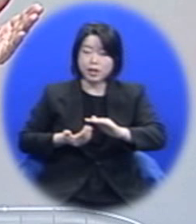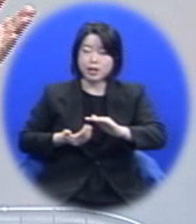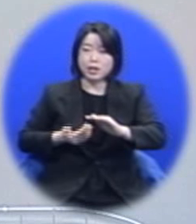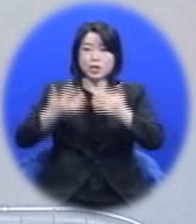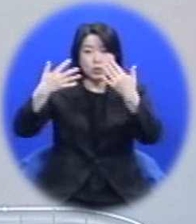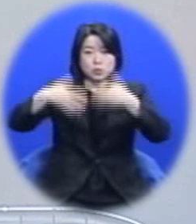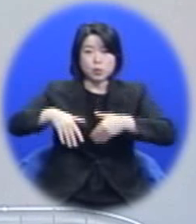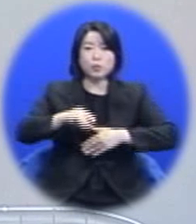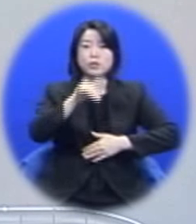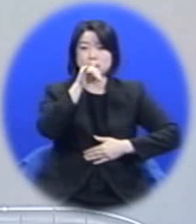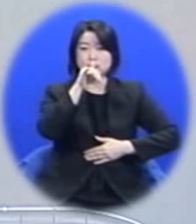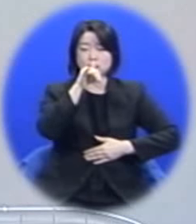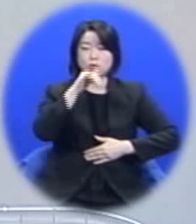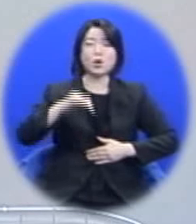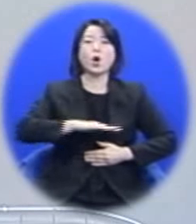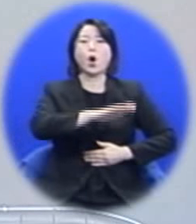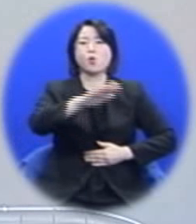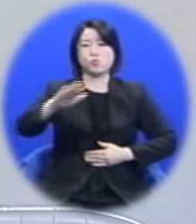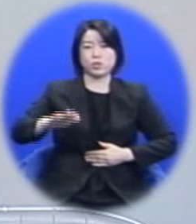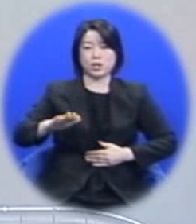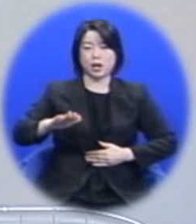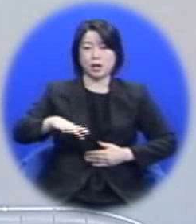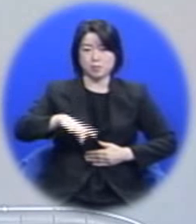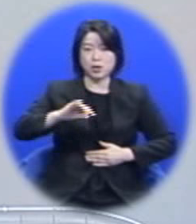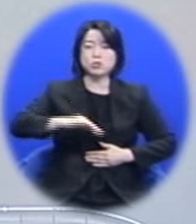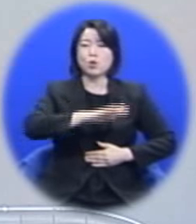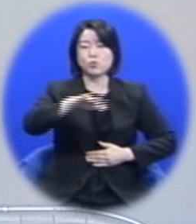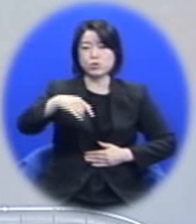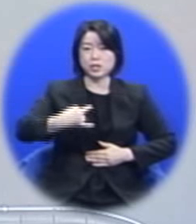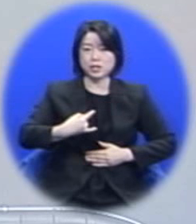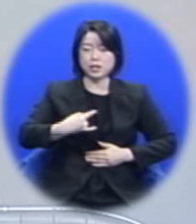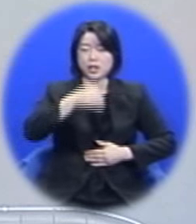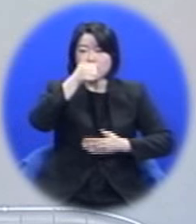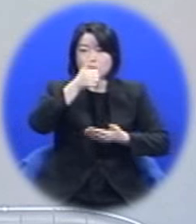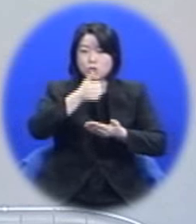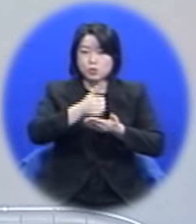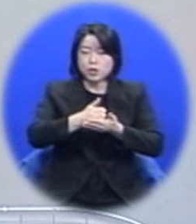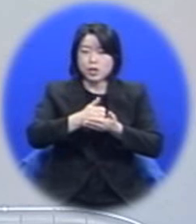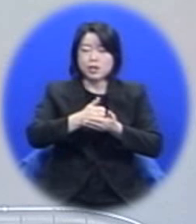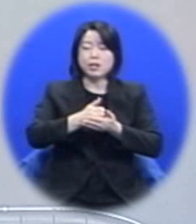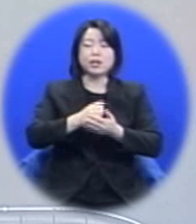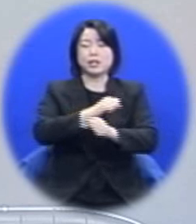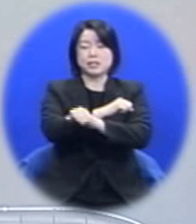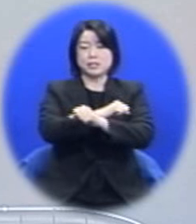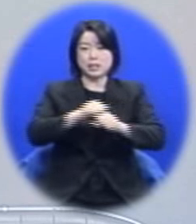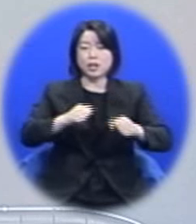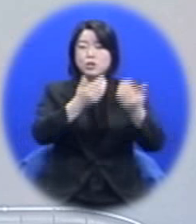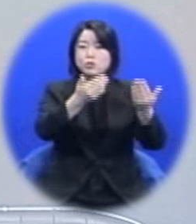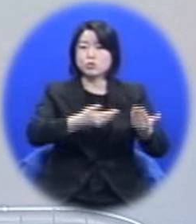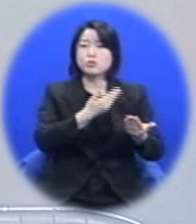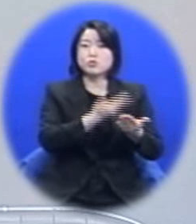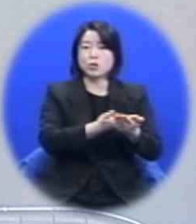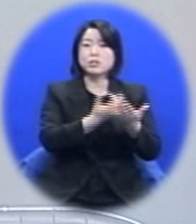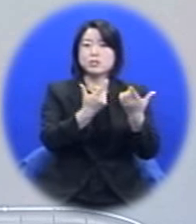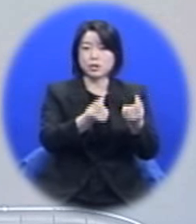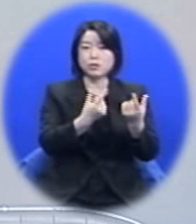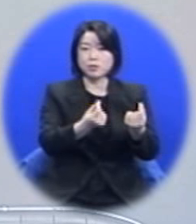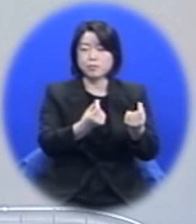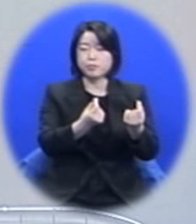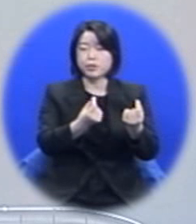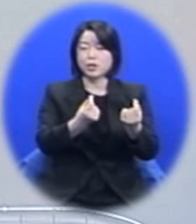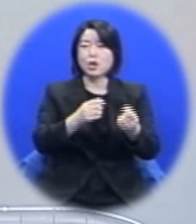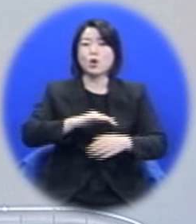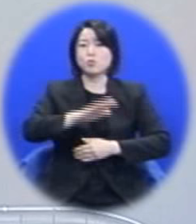붙이셨습니다. 우리가 우리에게 죄 지은 자를 사하여 준것 같이 그렇게 우리 죄를 사하여 주옵소서 이렇게 기도하라고